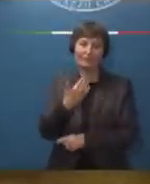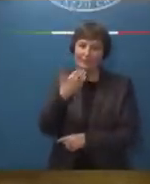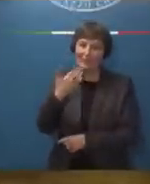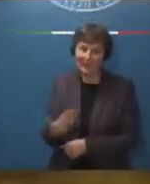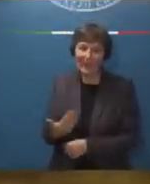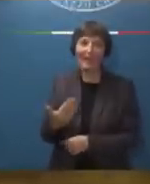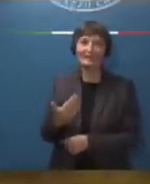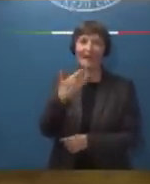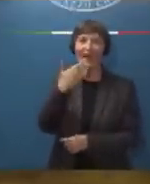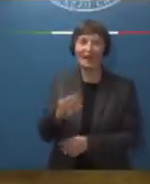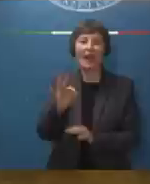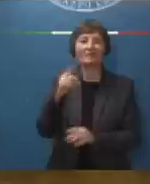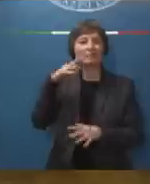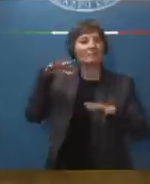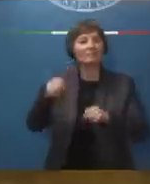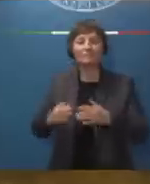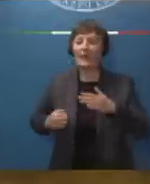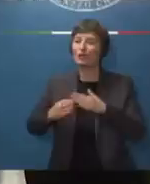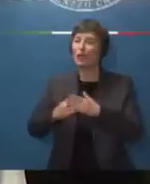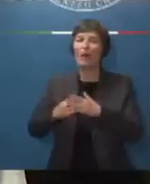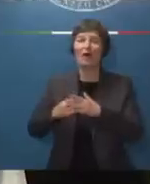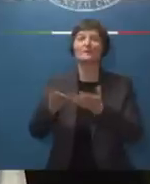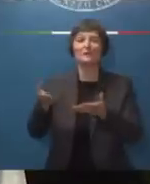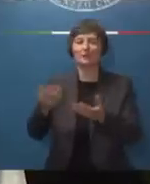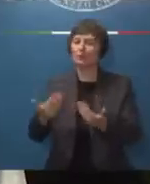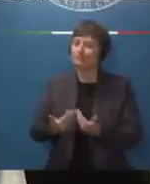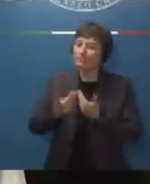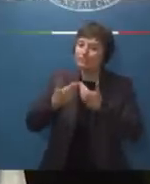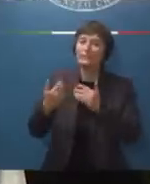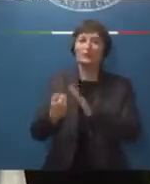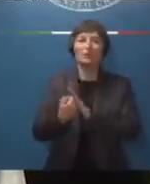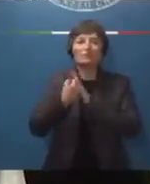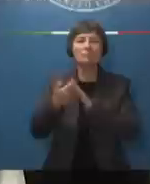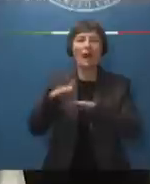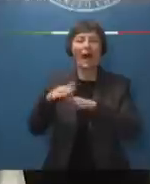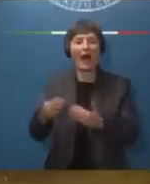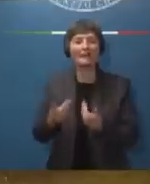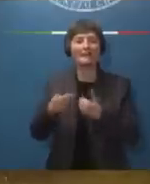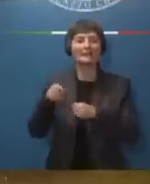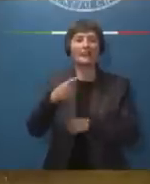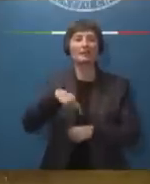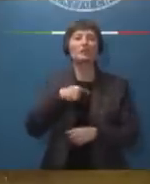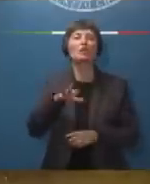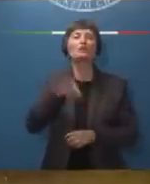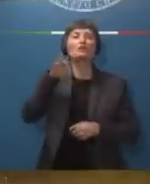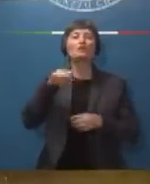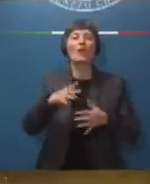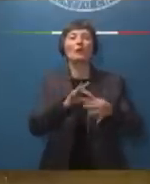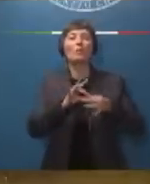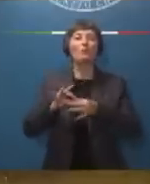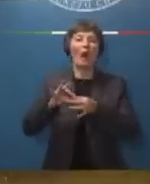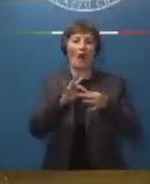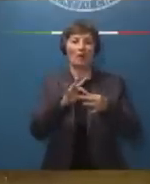tutto ciò che voi fate per noi per l'assistenza per l'aiuto Noi abbiamo scelto la pace la guerra è